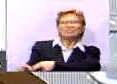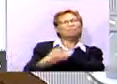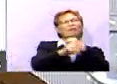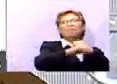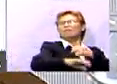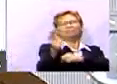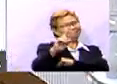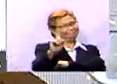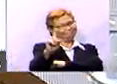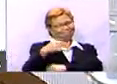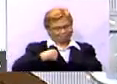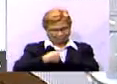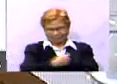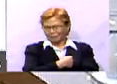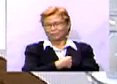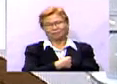Kami,